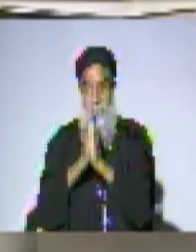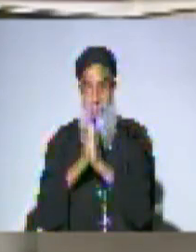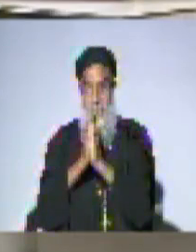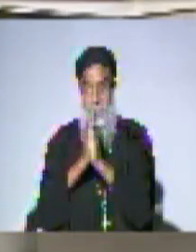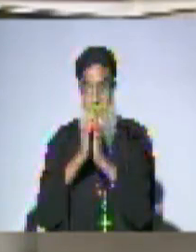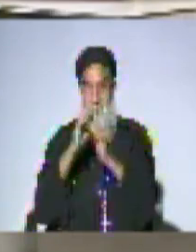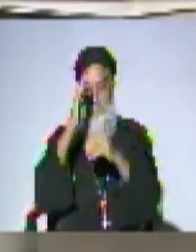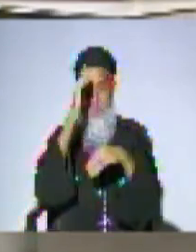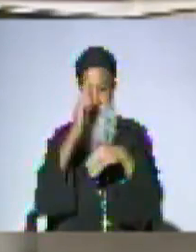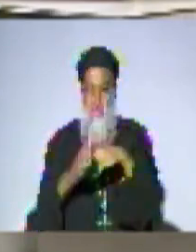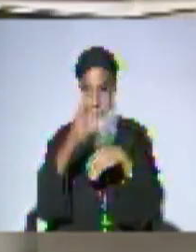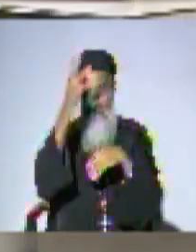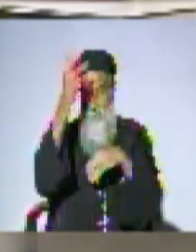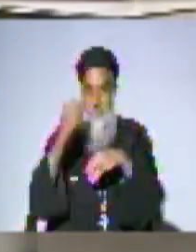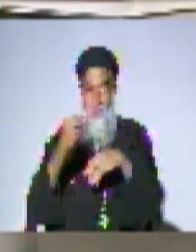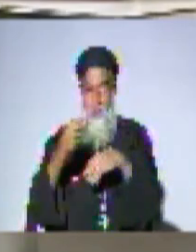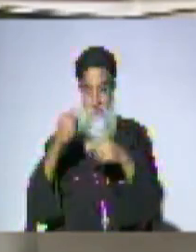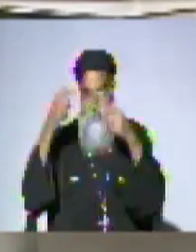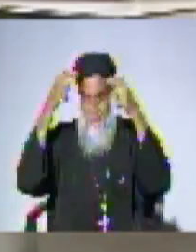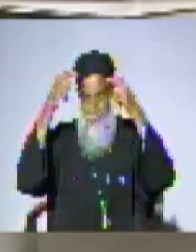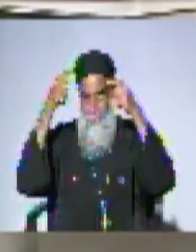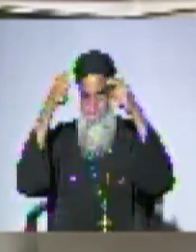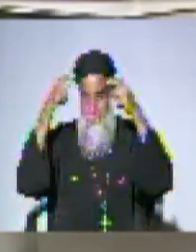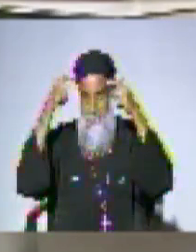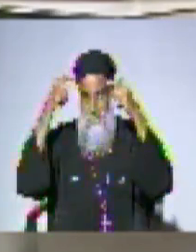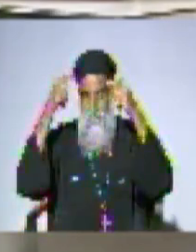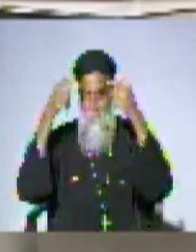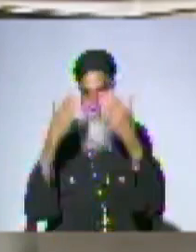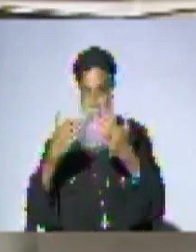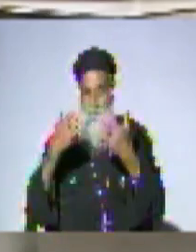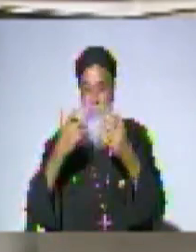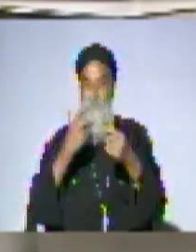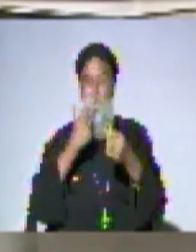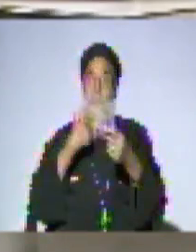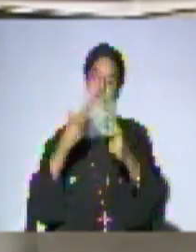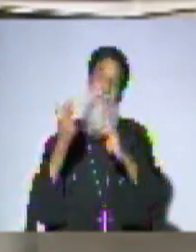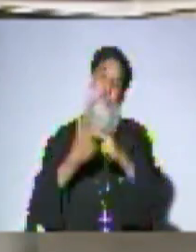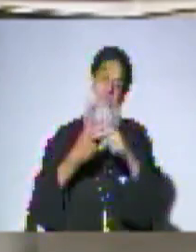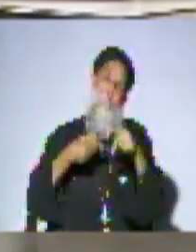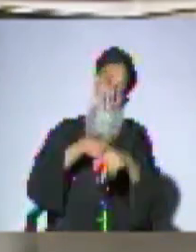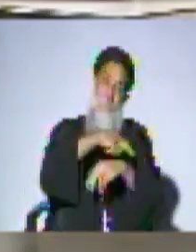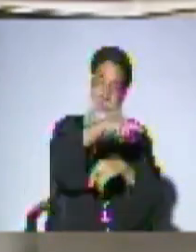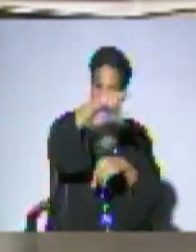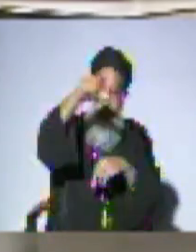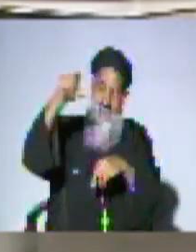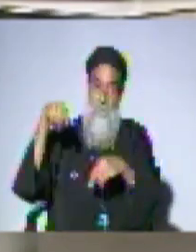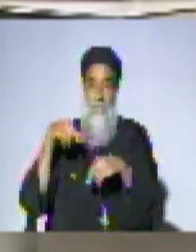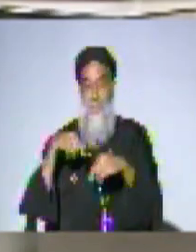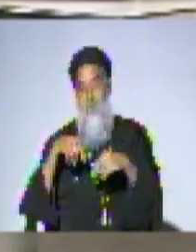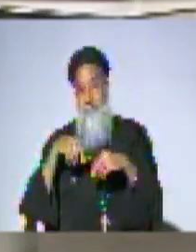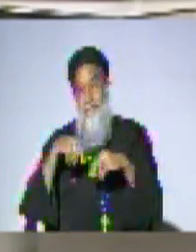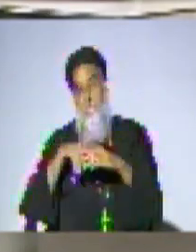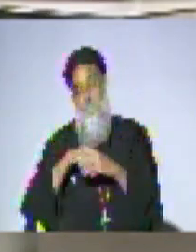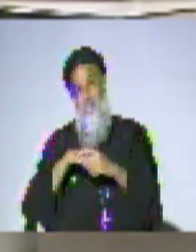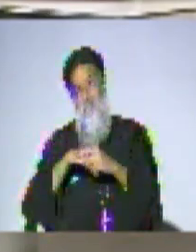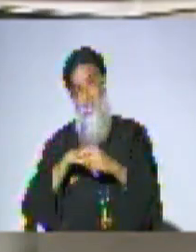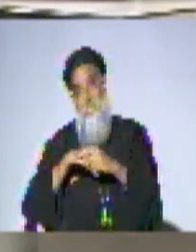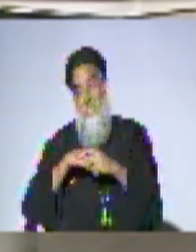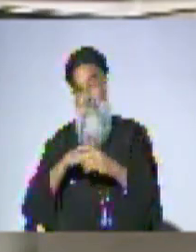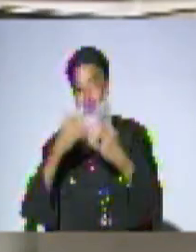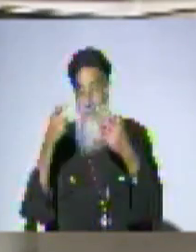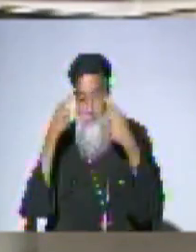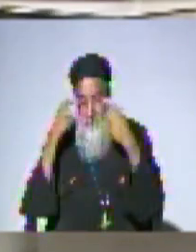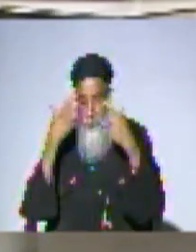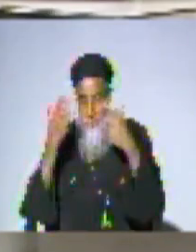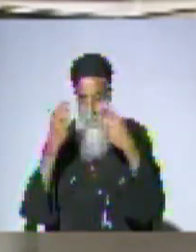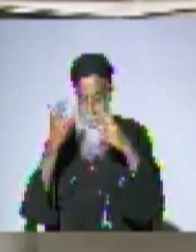الليل نقول المجد لك يا محب البشر، في كل قطعة نقول كده المجد لك يا